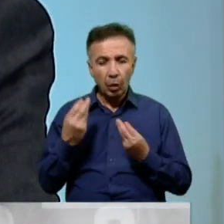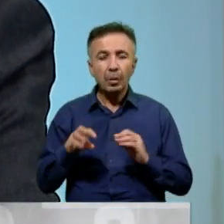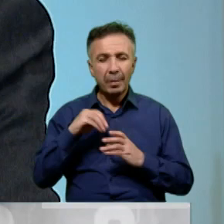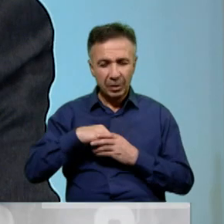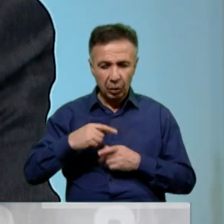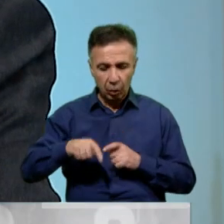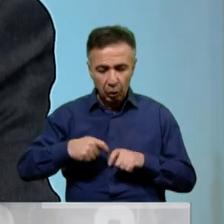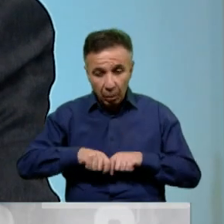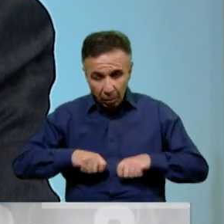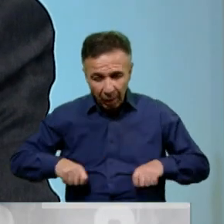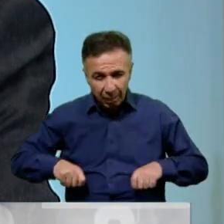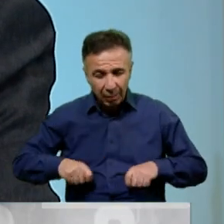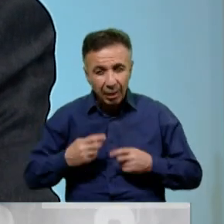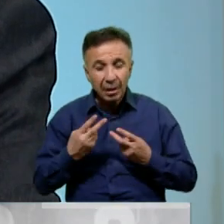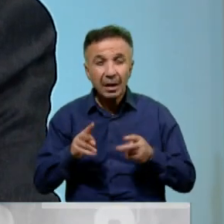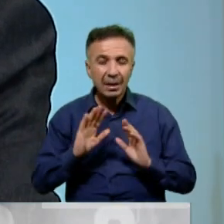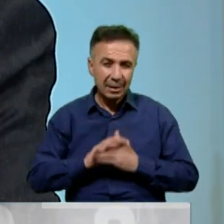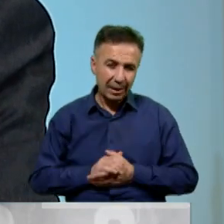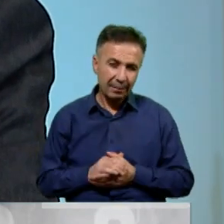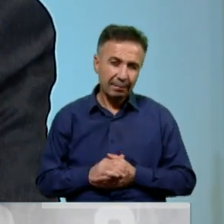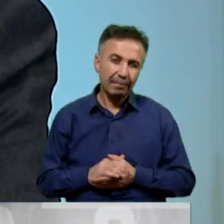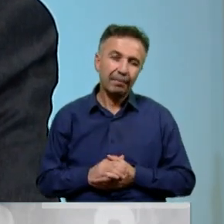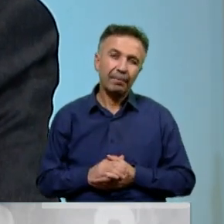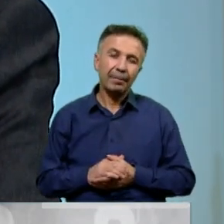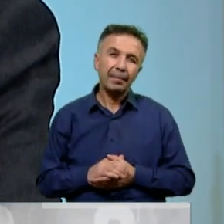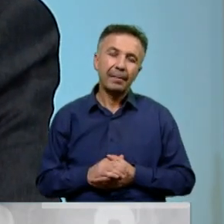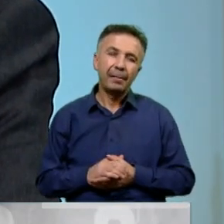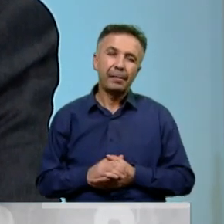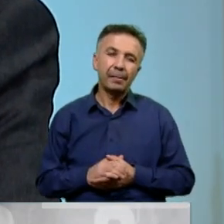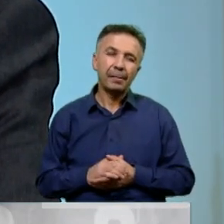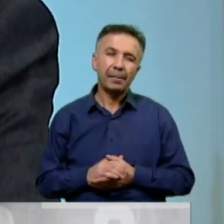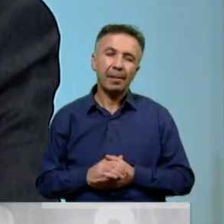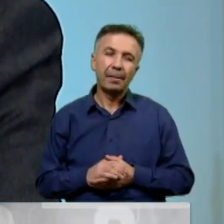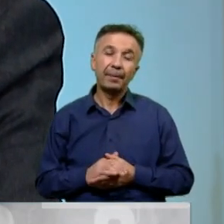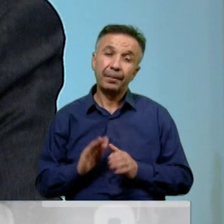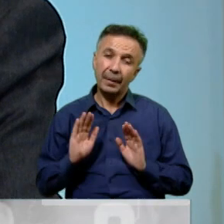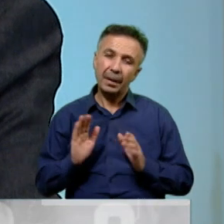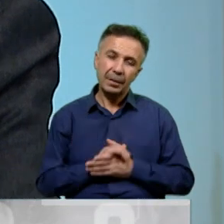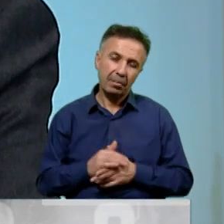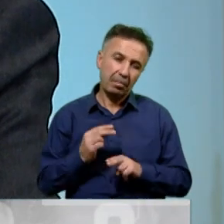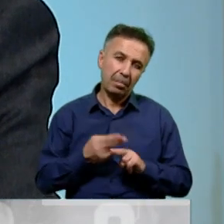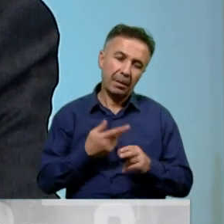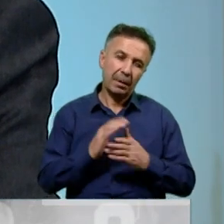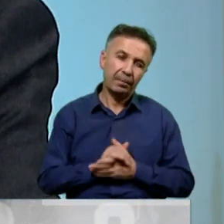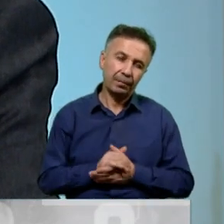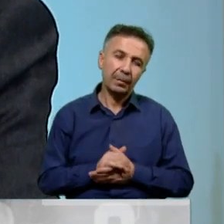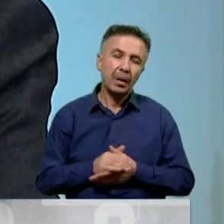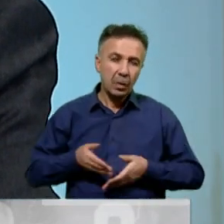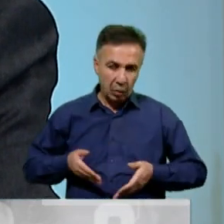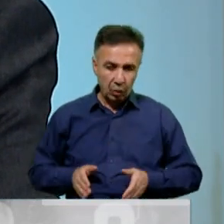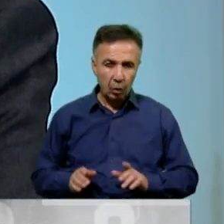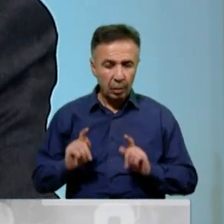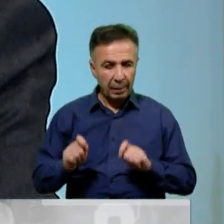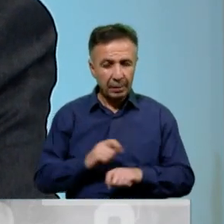değil. Geriye dönüşü mümkün olmayan bir işlem bu. Hı hı. Ancak mesela doğum yaptığında